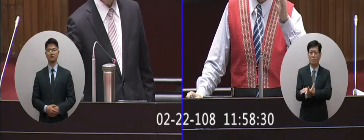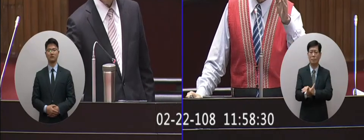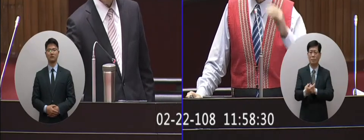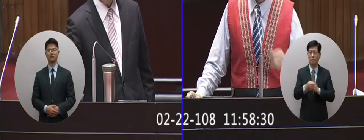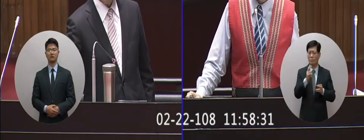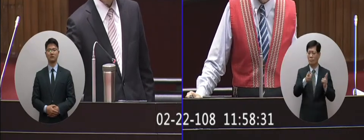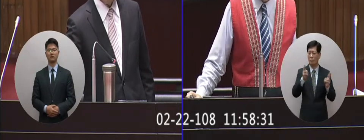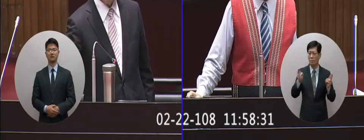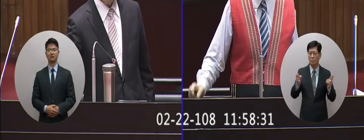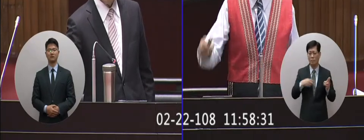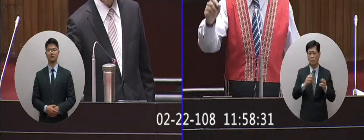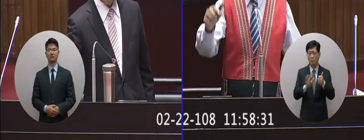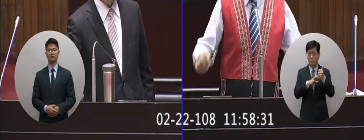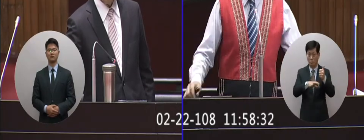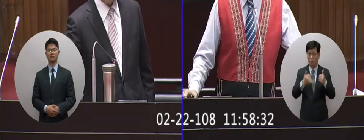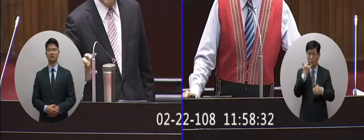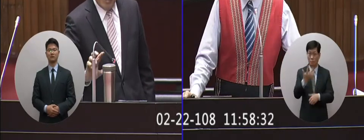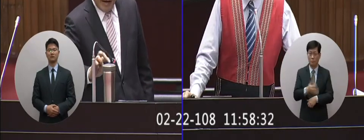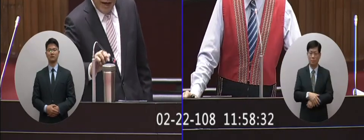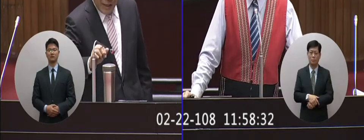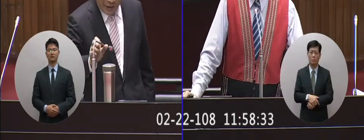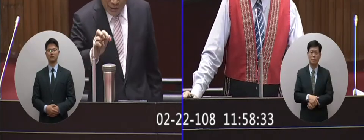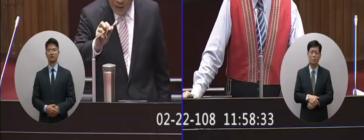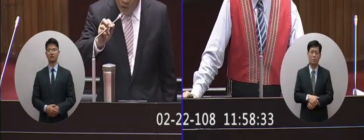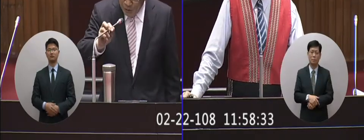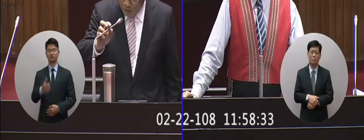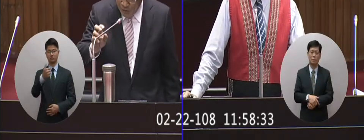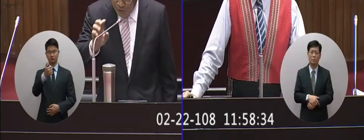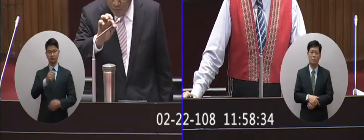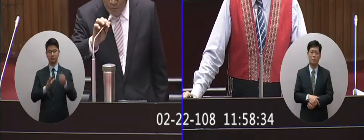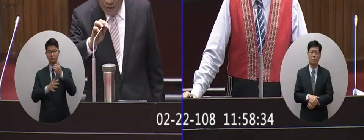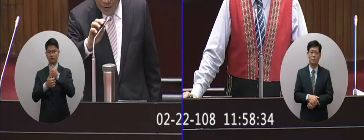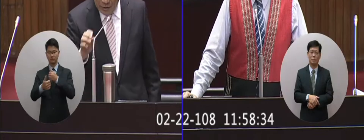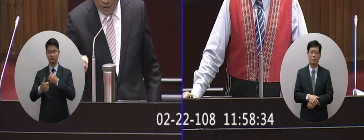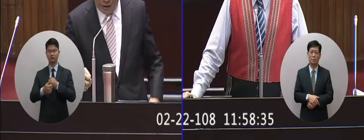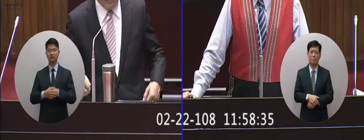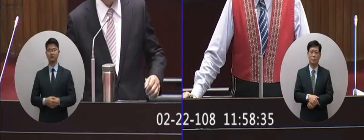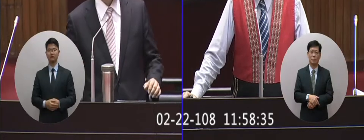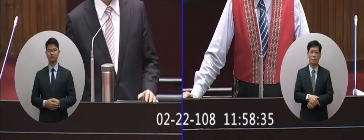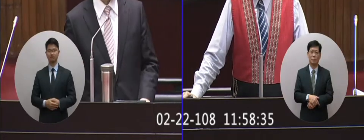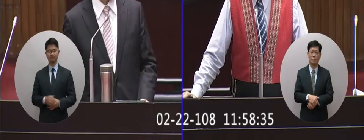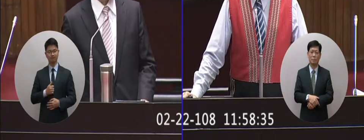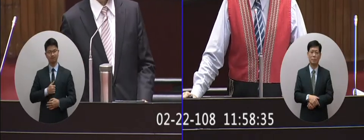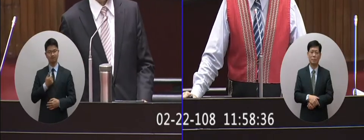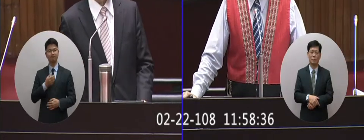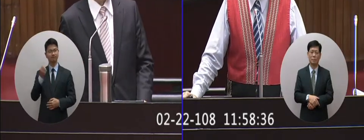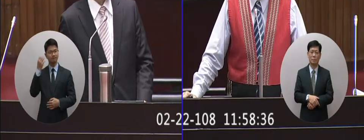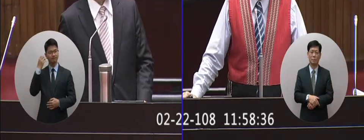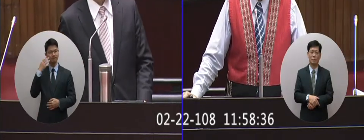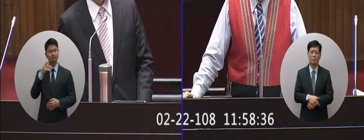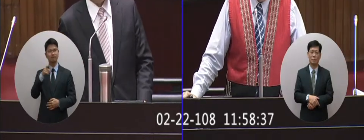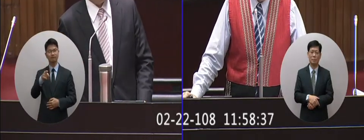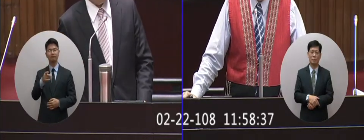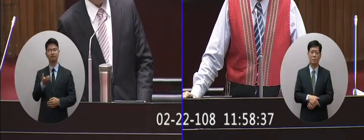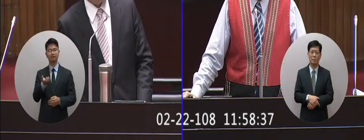督导各部会，可以吗？ 啊，谢谢委员，真的听你这么